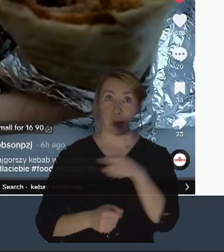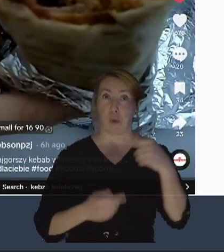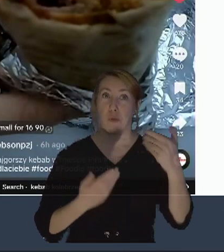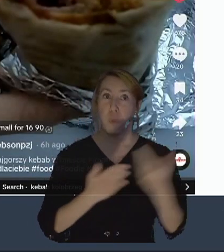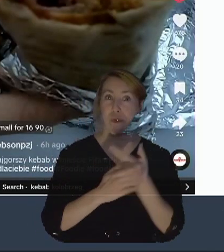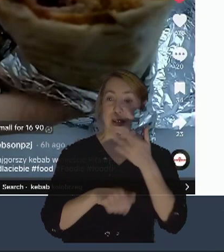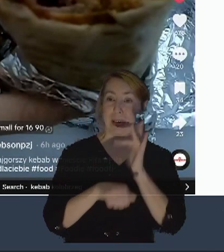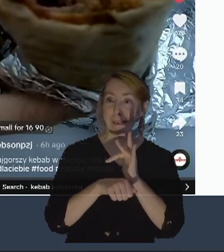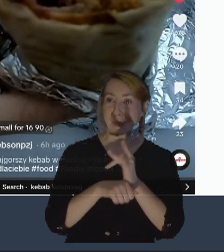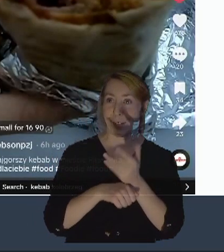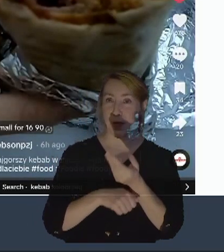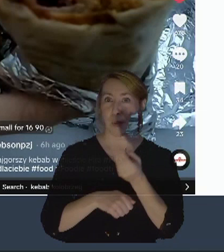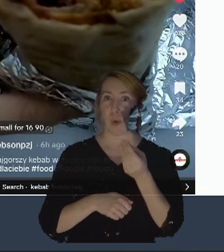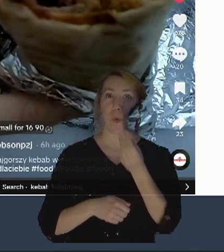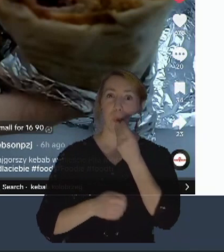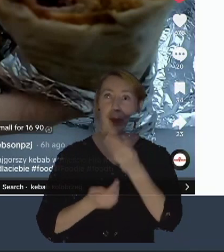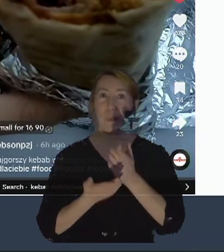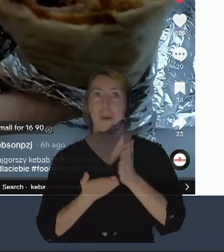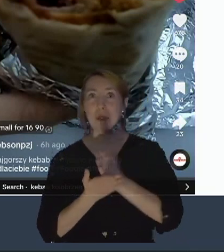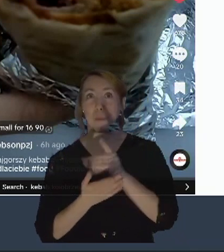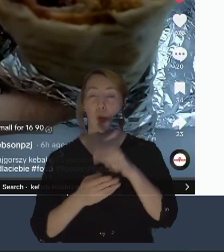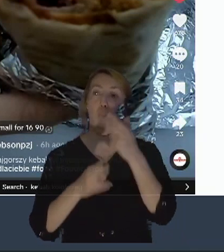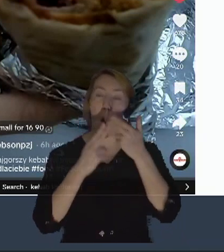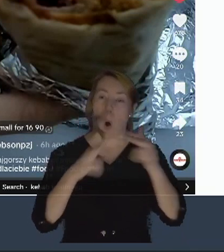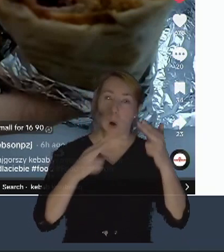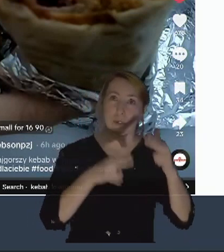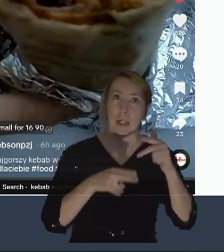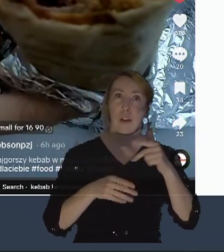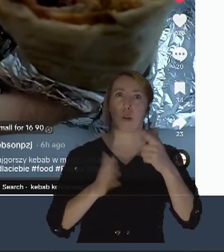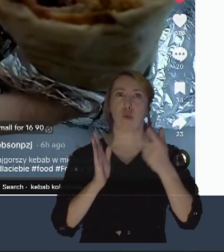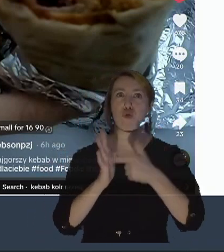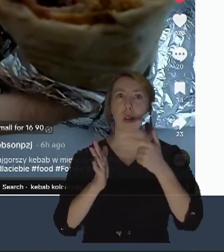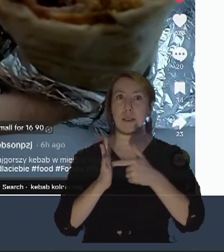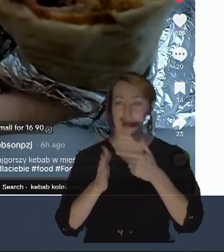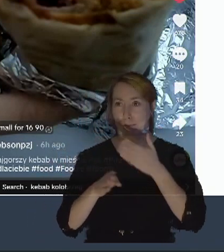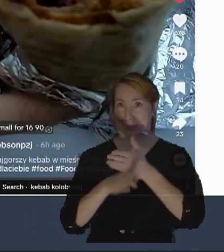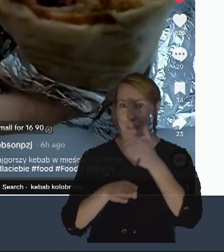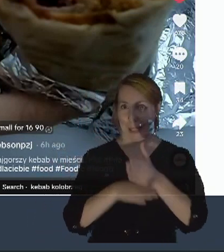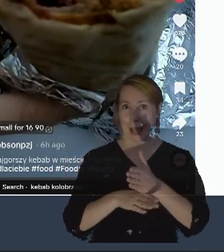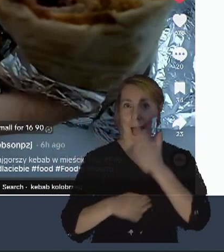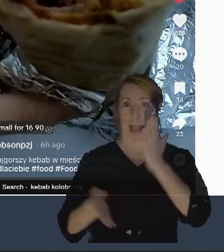krytyków kulinarnych. Oni odwiedzają rzeczywiście bardzo często kebabownie,